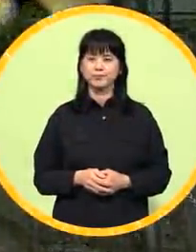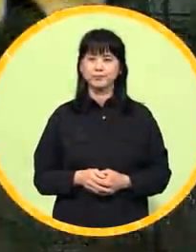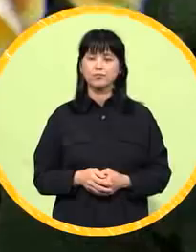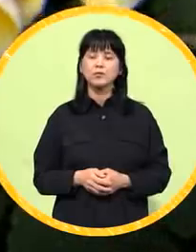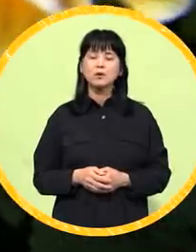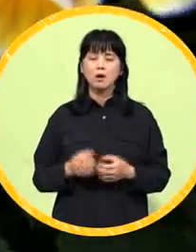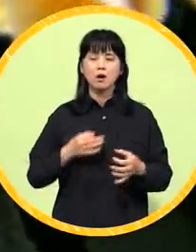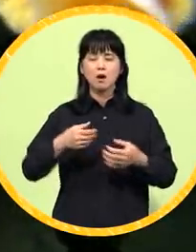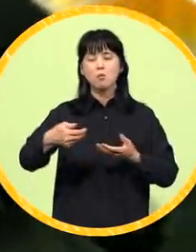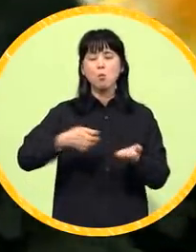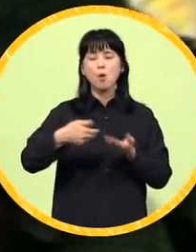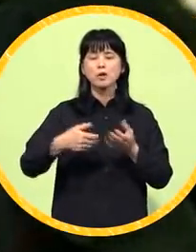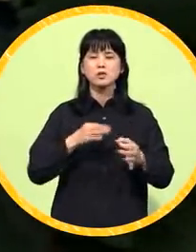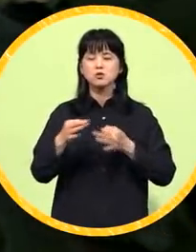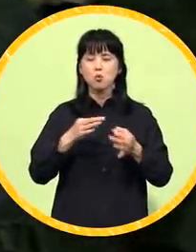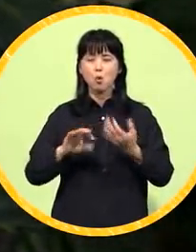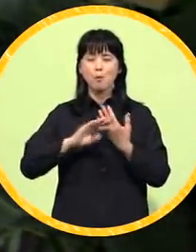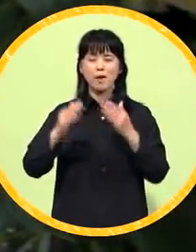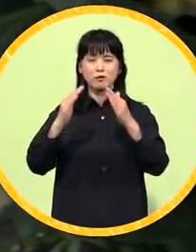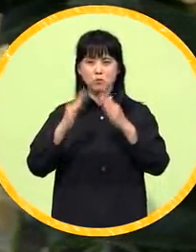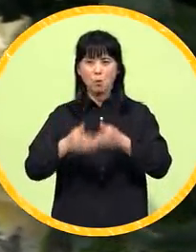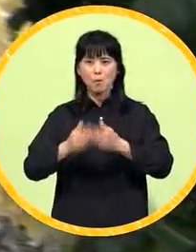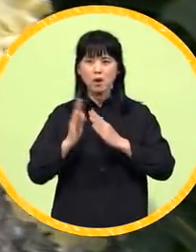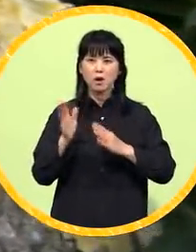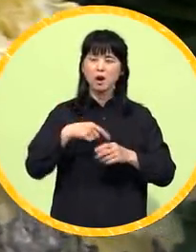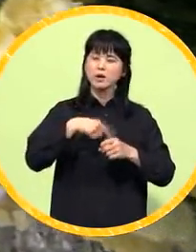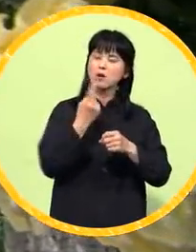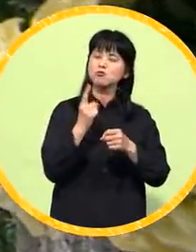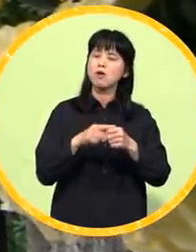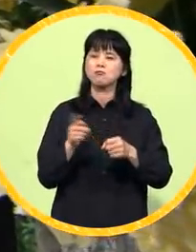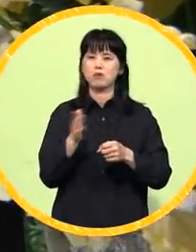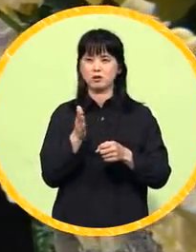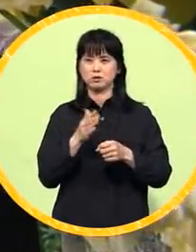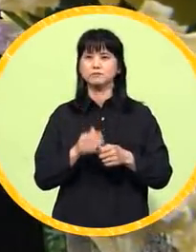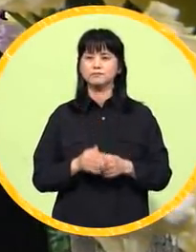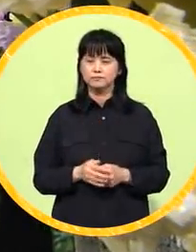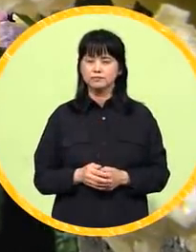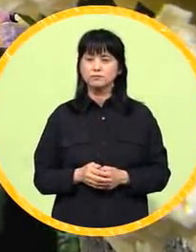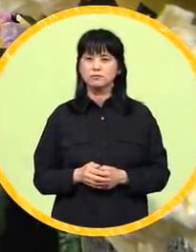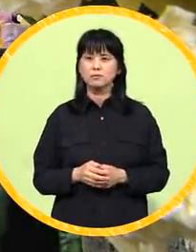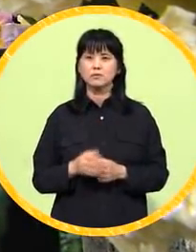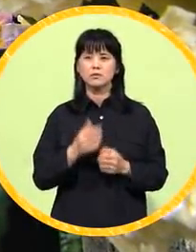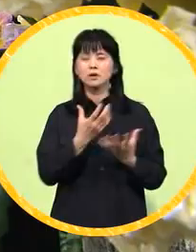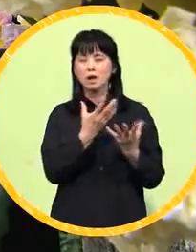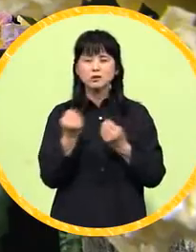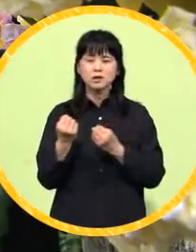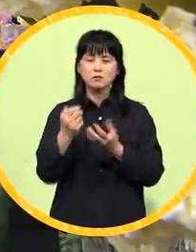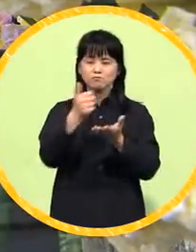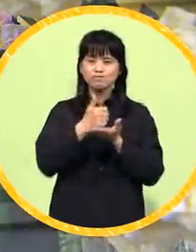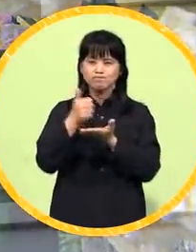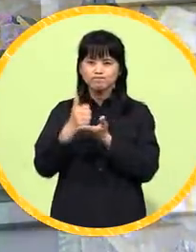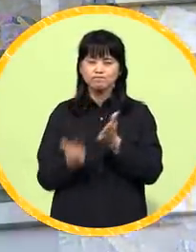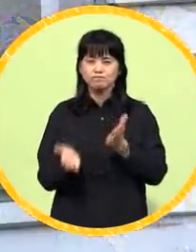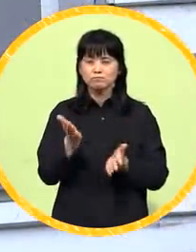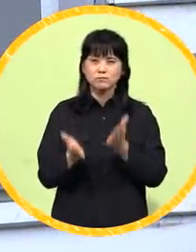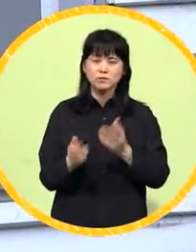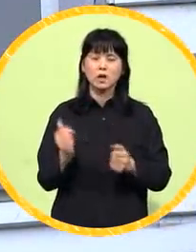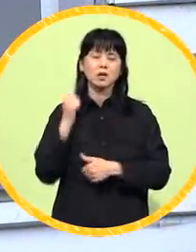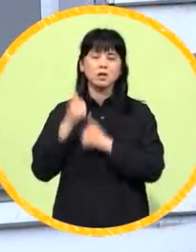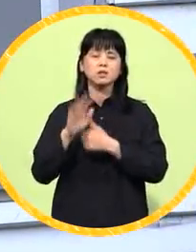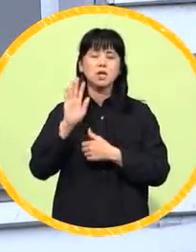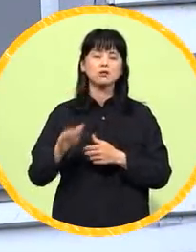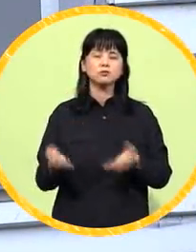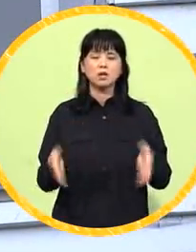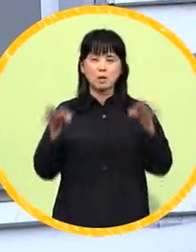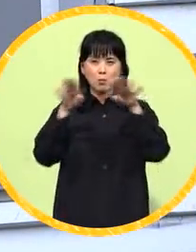貿易商の別荘地として建てられてから100年余り数々の新客をもてなした歴史ある